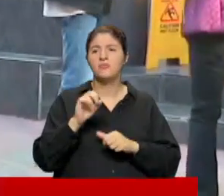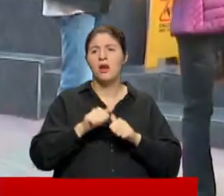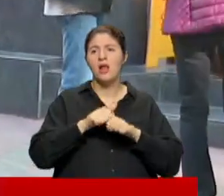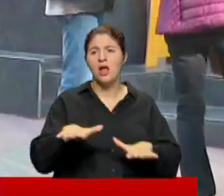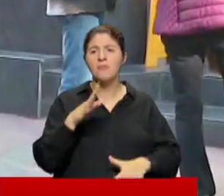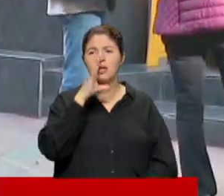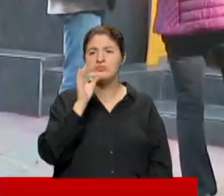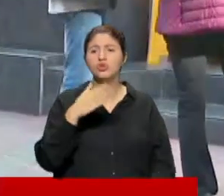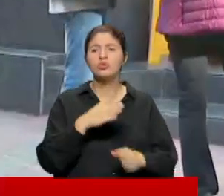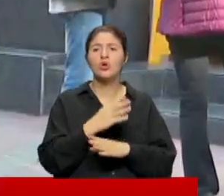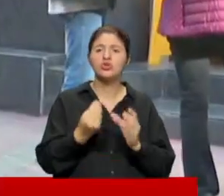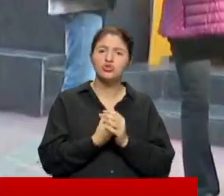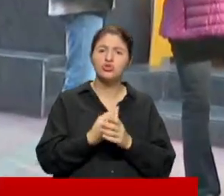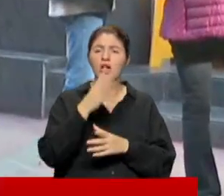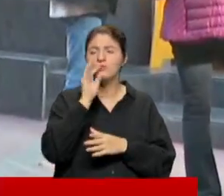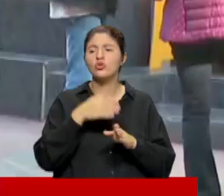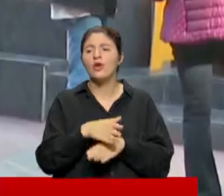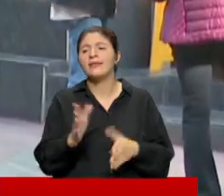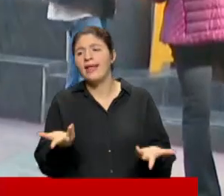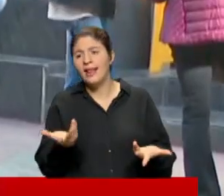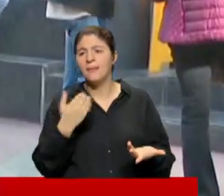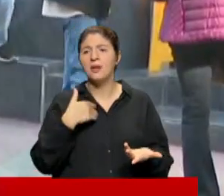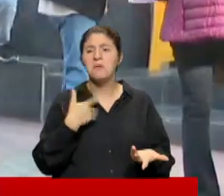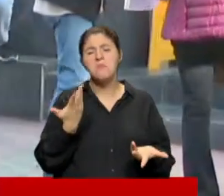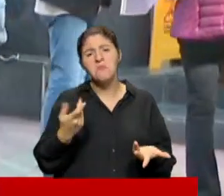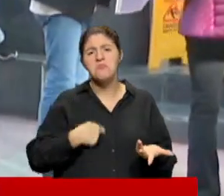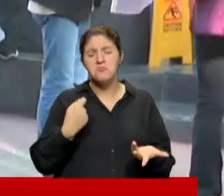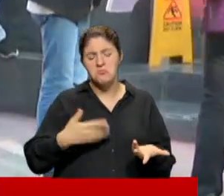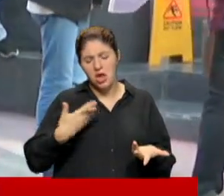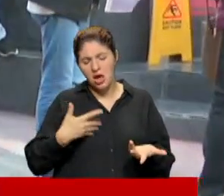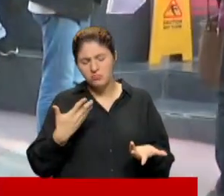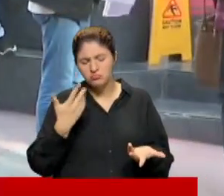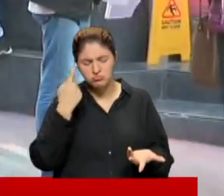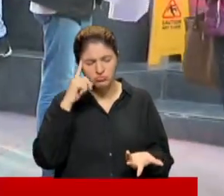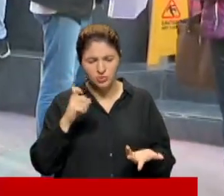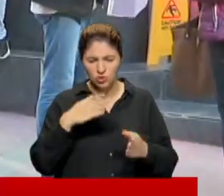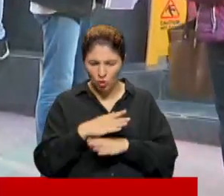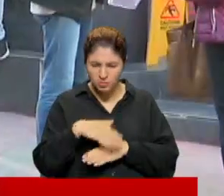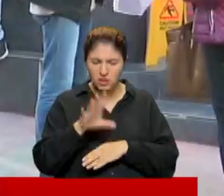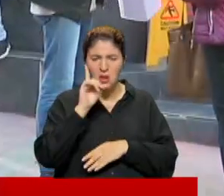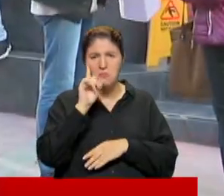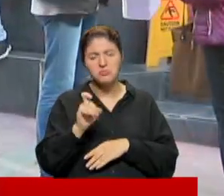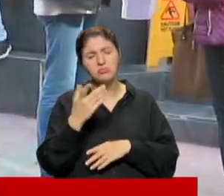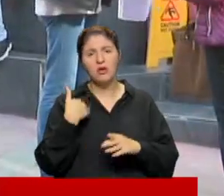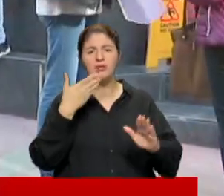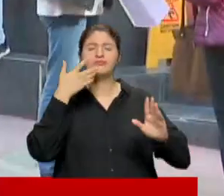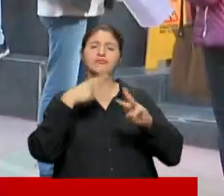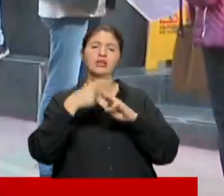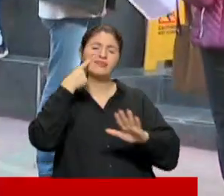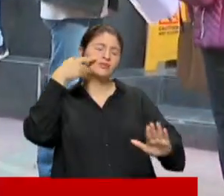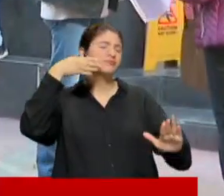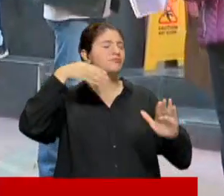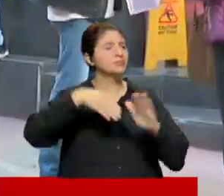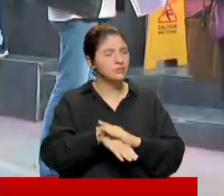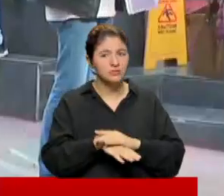yayılıyor ama Kimisi doğru çıkıyor Kimisi doğru çıkmıyor işte ben de bir denemek için acaba bu iddialar doğru mu değil mi bir denemek için e-devlete girdim ve